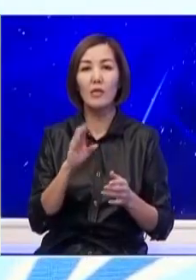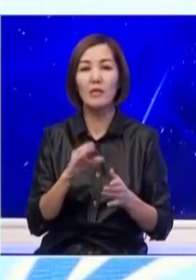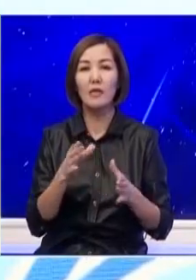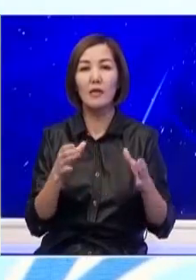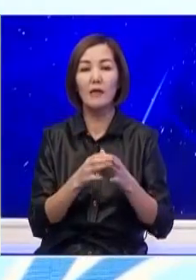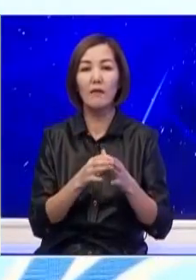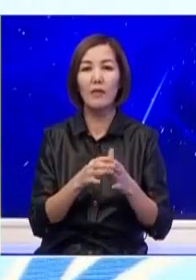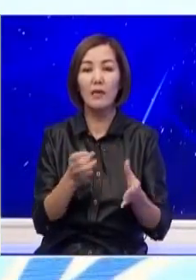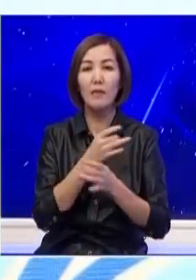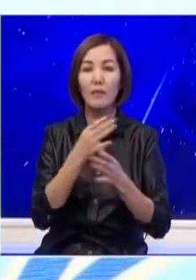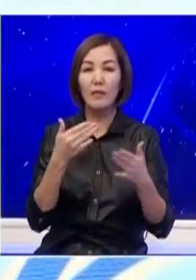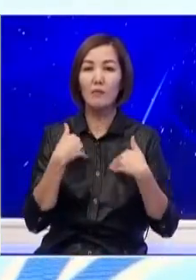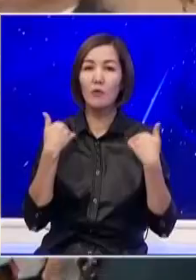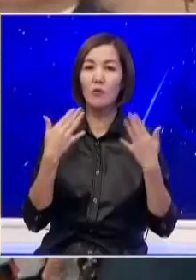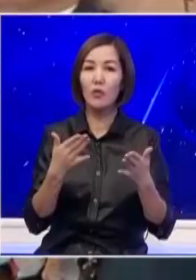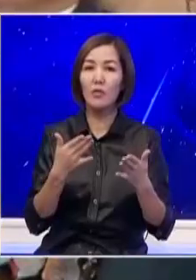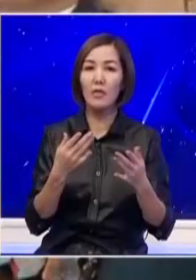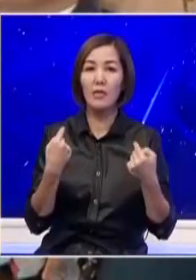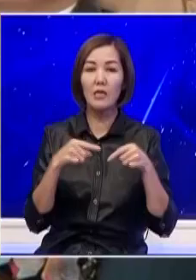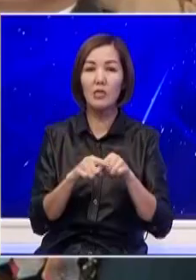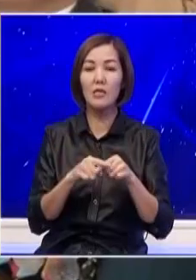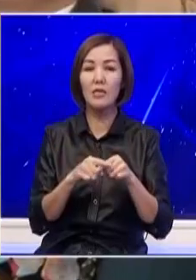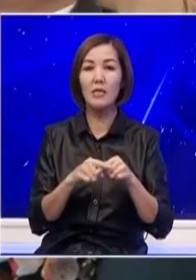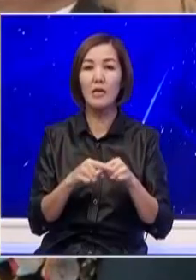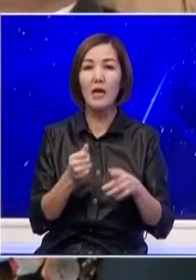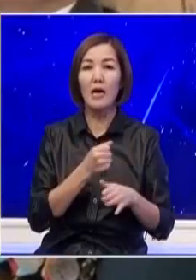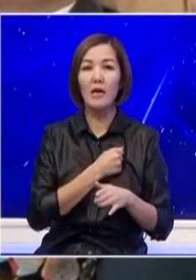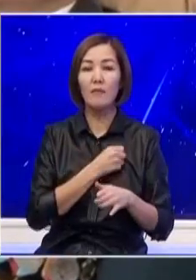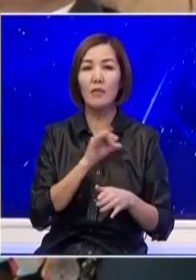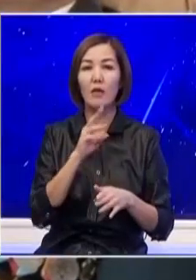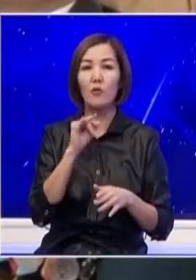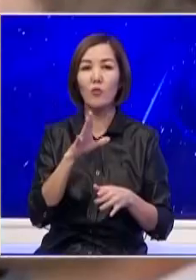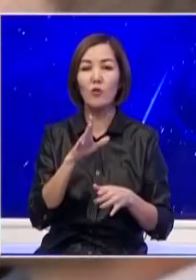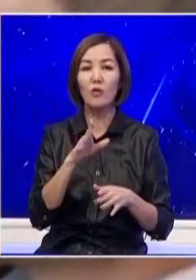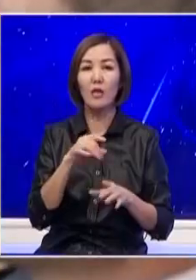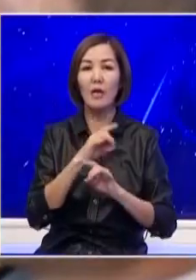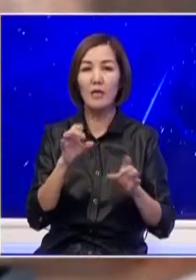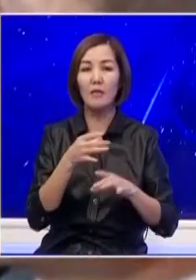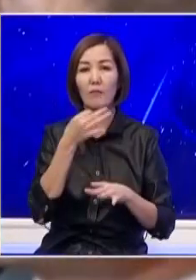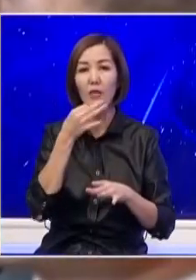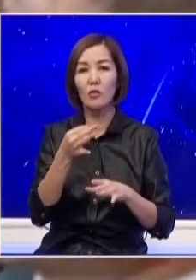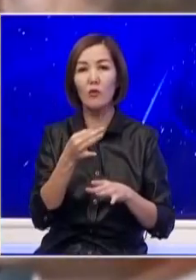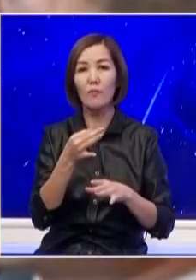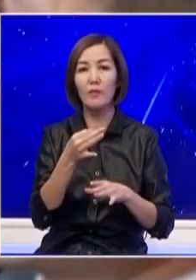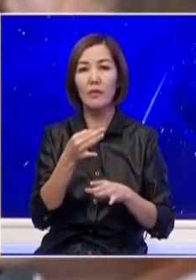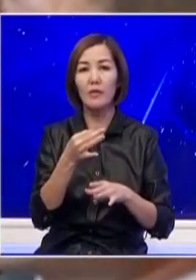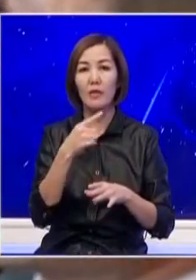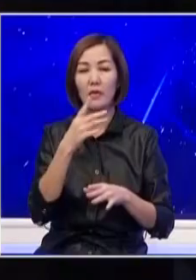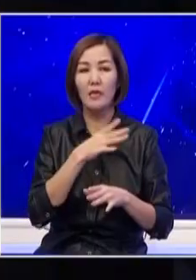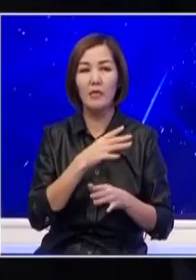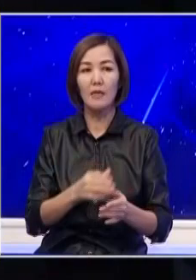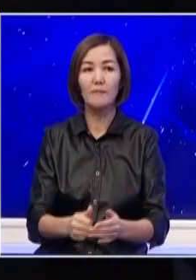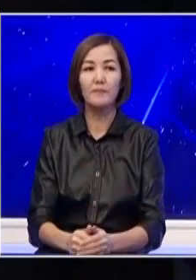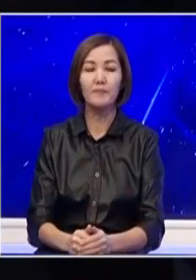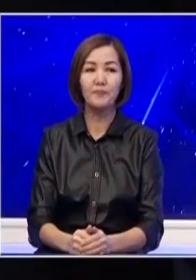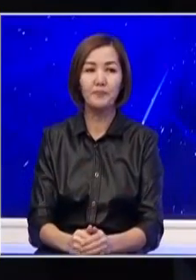құрамды кәсіби мерекесімен құттықтады. Ол әскери инженерлердің армиядағы рөліне тоқталып, бұл ең жауапты мамандықтардың бірі екенін атады.